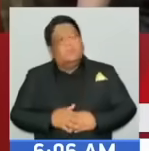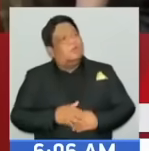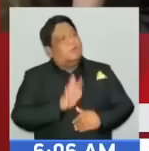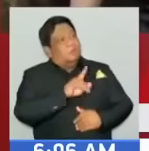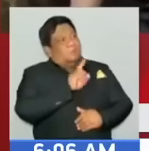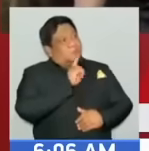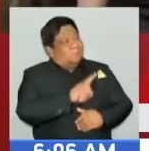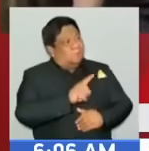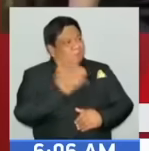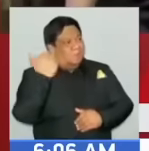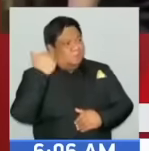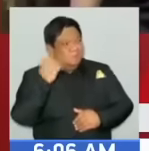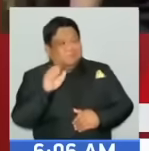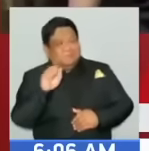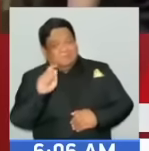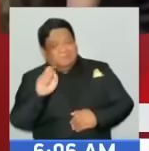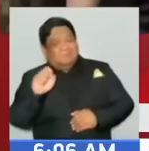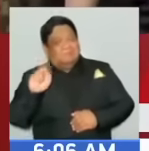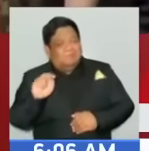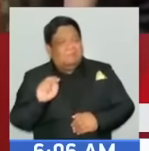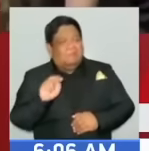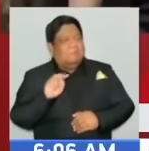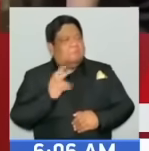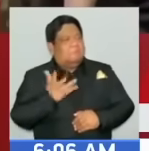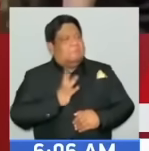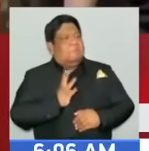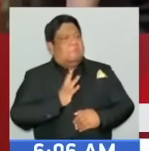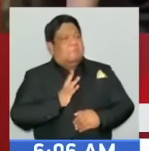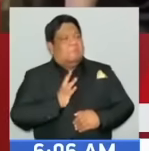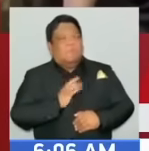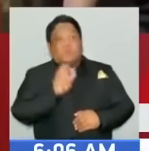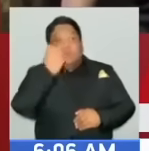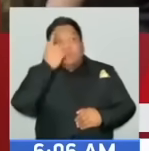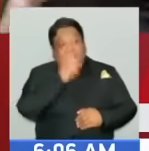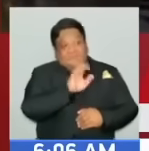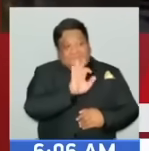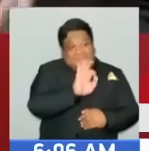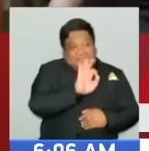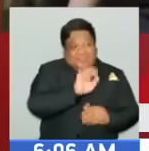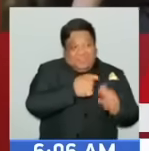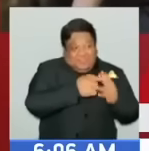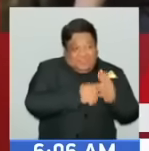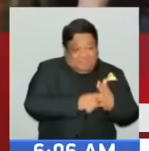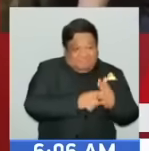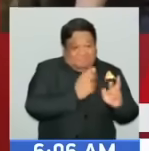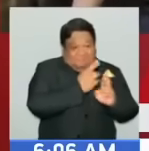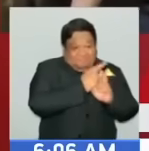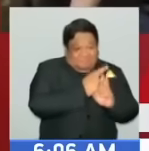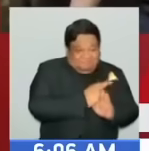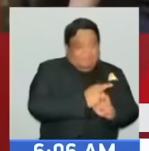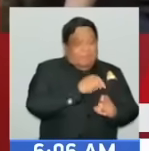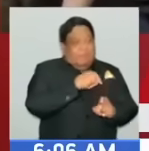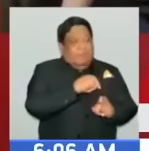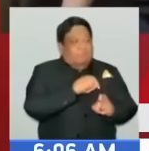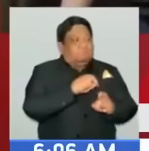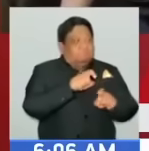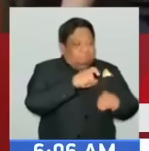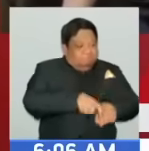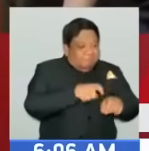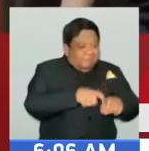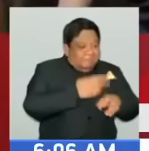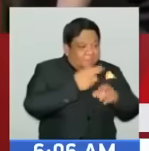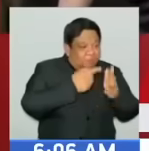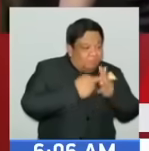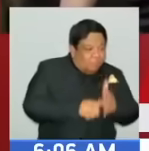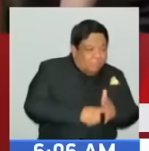ng 4 kung saan nag-umpisa yung mga civil works dito sa EDSA. Pero ganun pa man, nandiyan